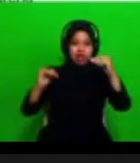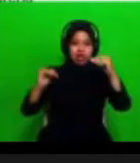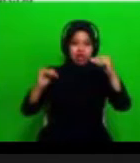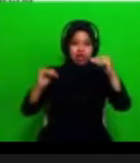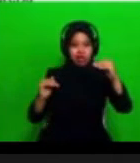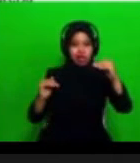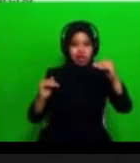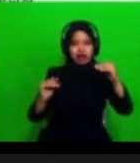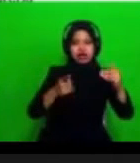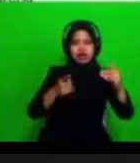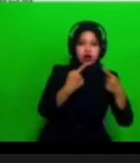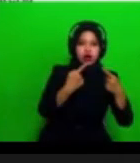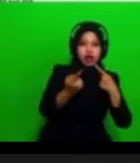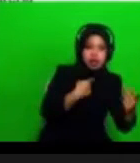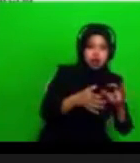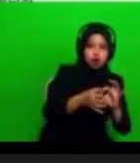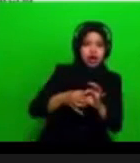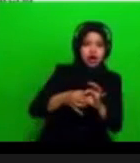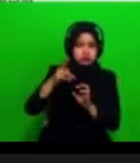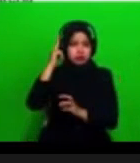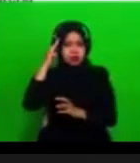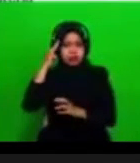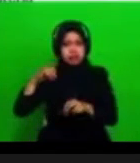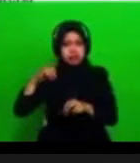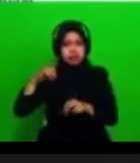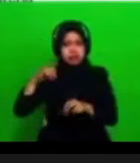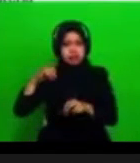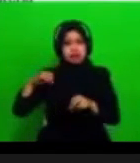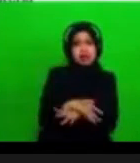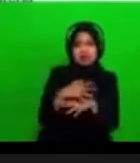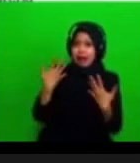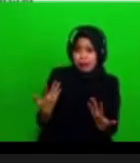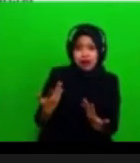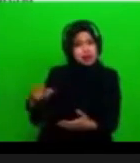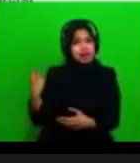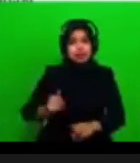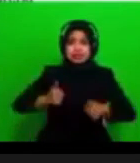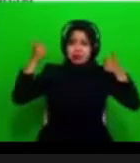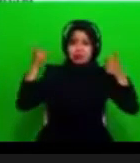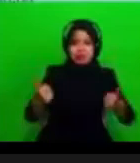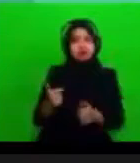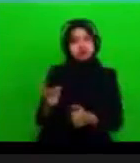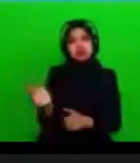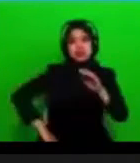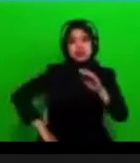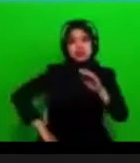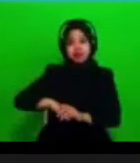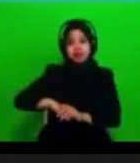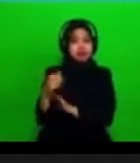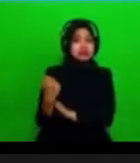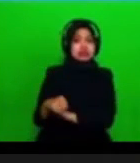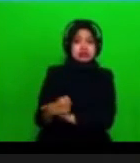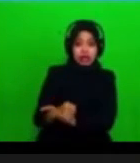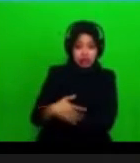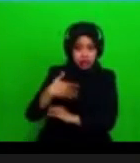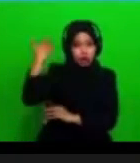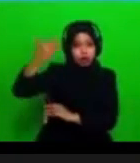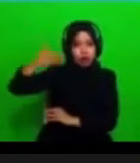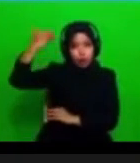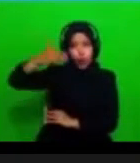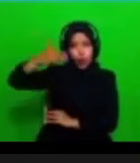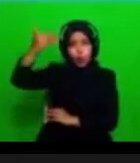otonomi daerah, dan koordinasi antar kementerian membuat implementasi menjadi tidak sempurna, tidak menjadi optimal. Ini harus